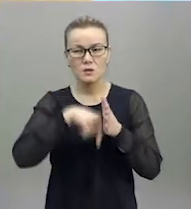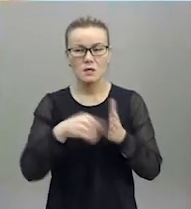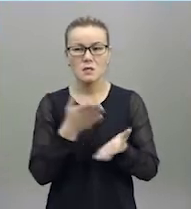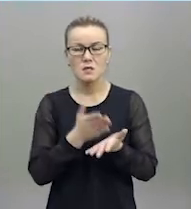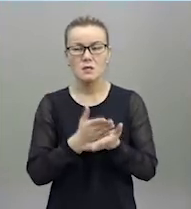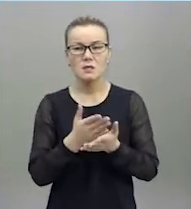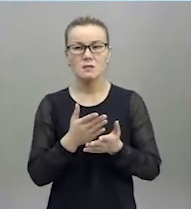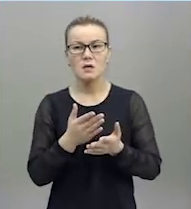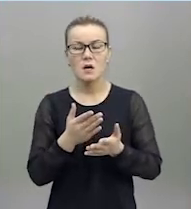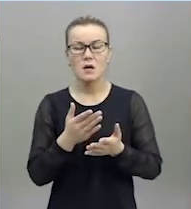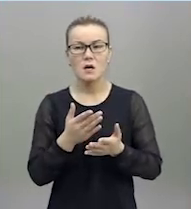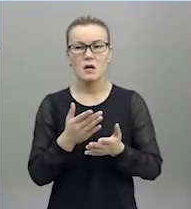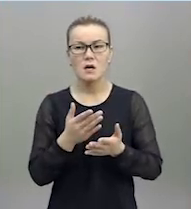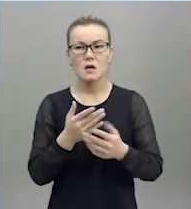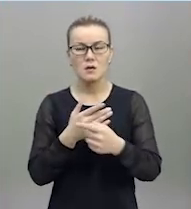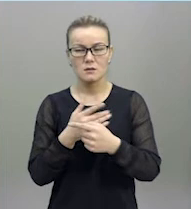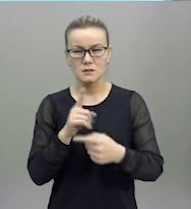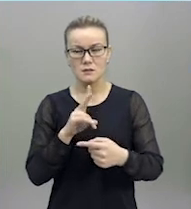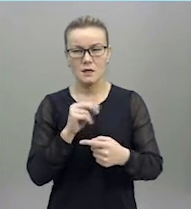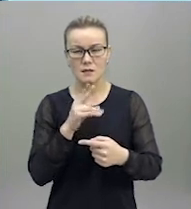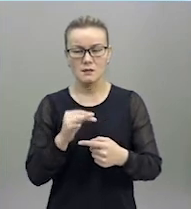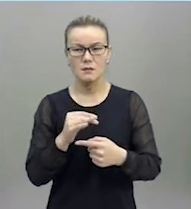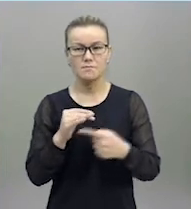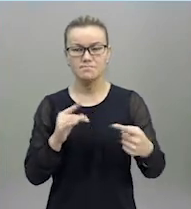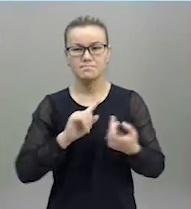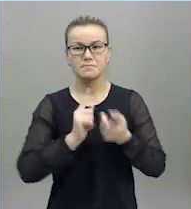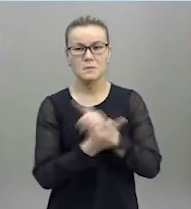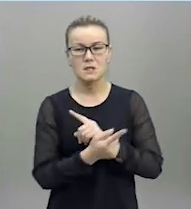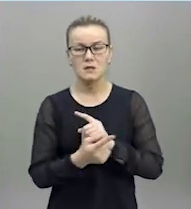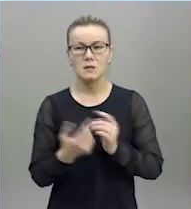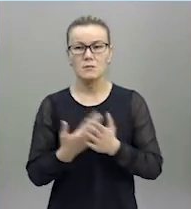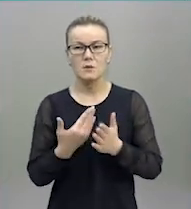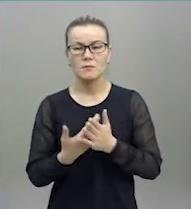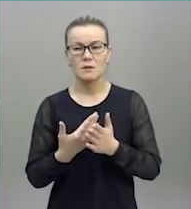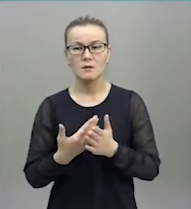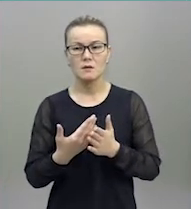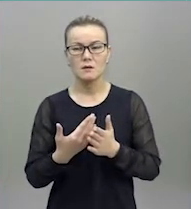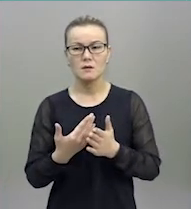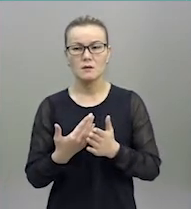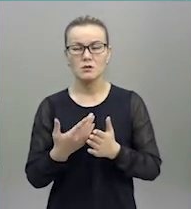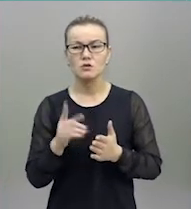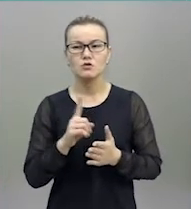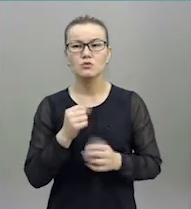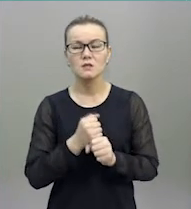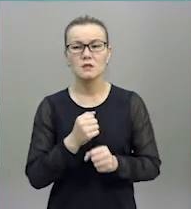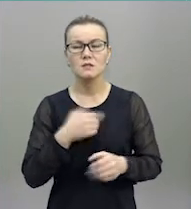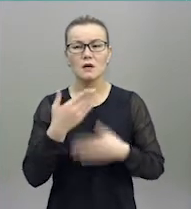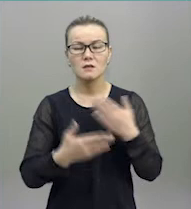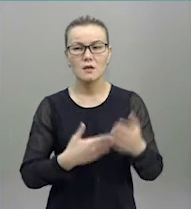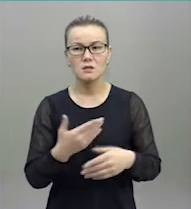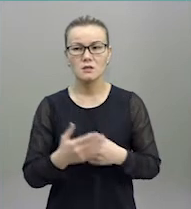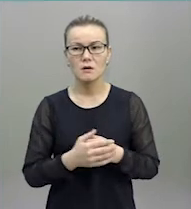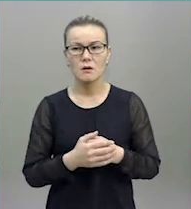на противоположные не начали сразу вот писать этот знак минус а потом теряются в догадках делать дальше